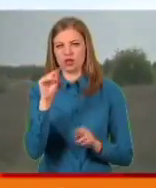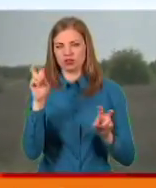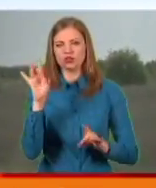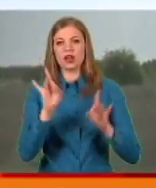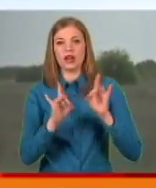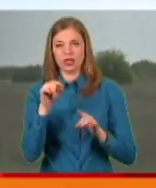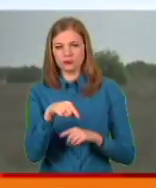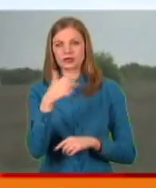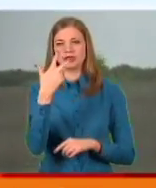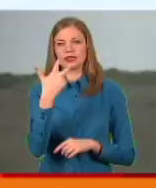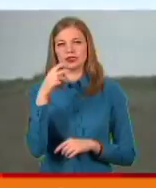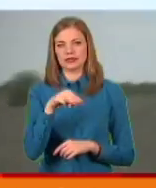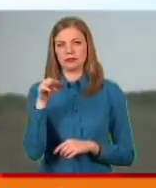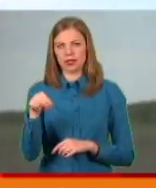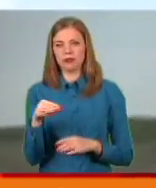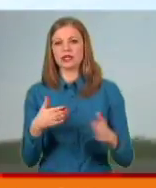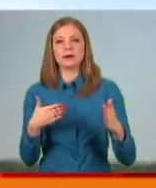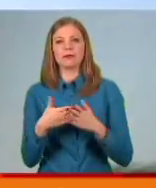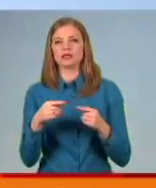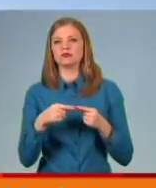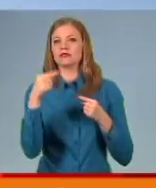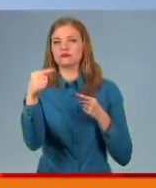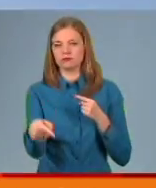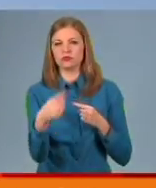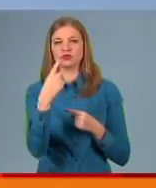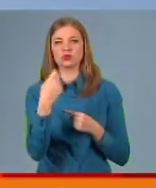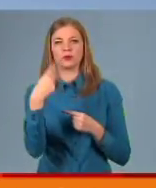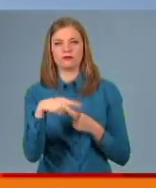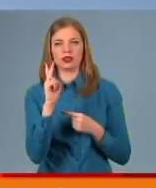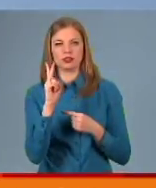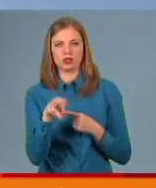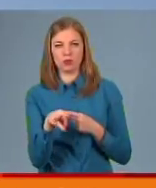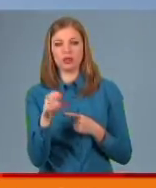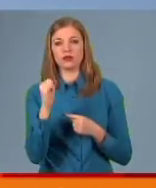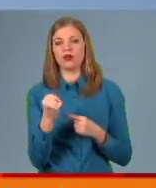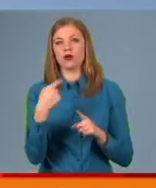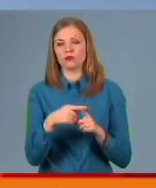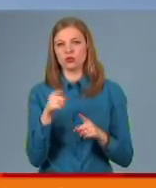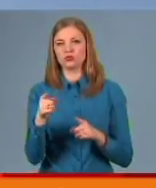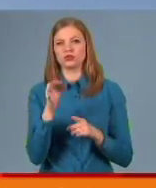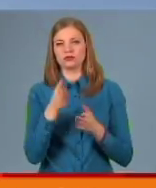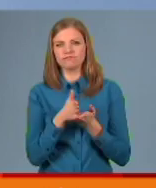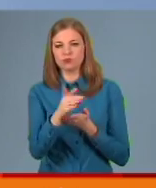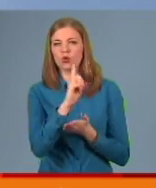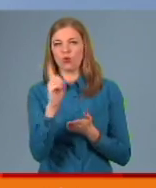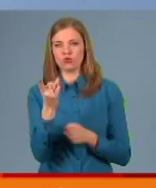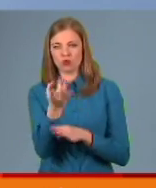Калібр ракети 300 мм, максимальна дальність ураження 120 км. А ще траєкторію